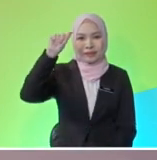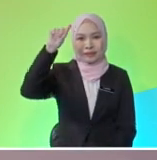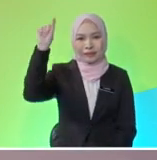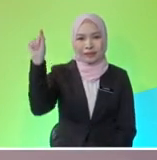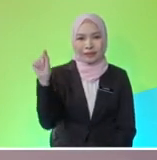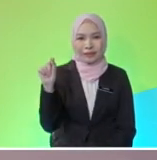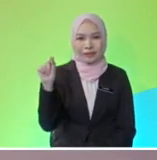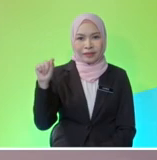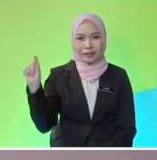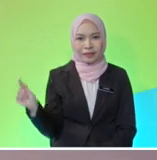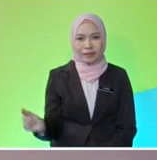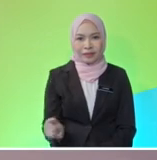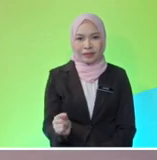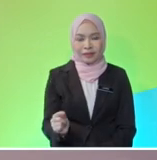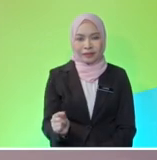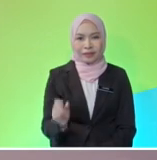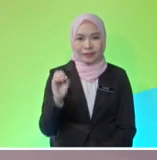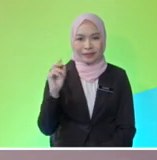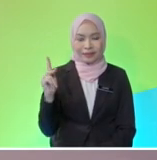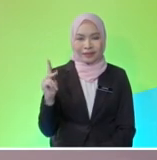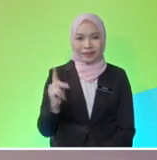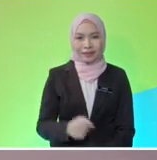ni, kemudian bulat separuh lagi.